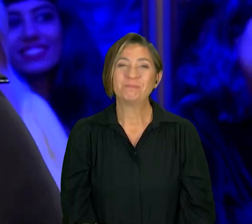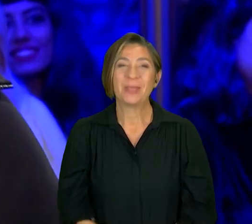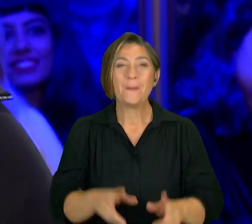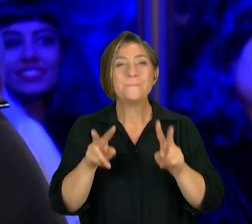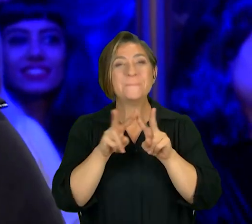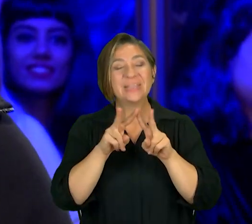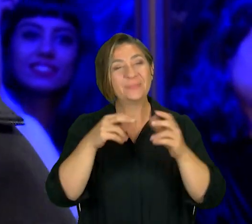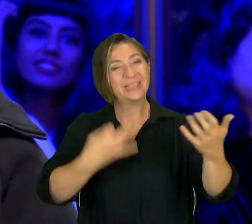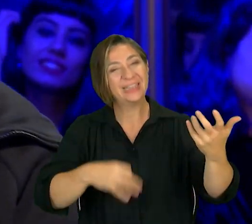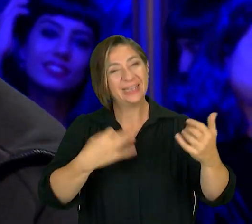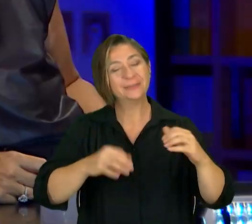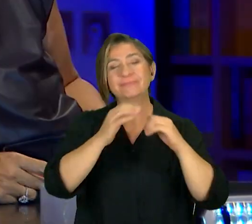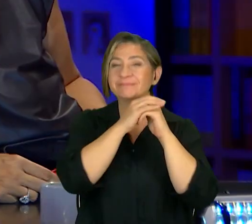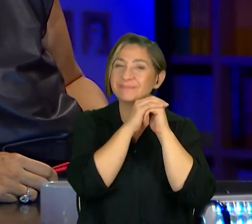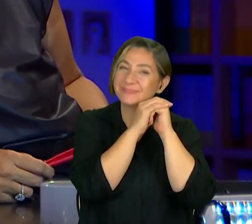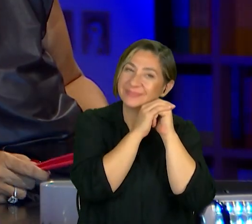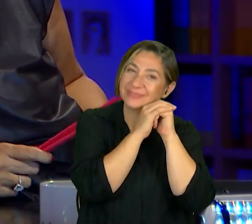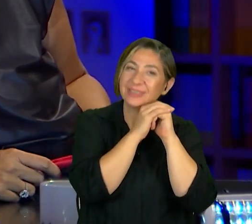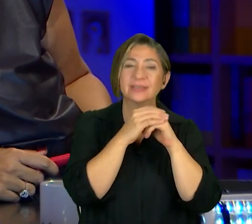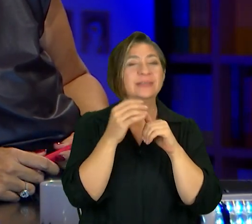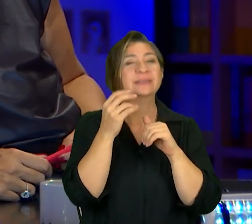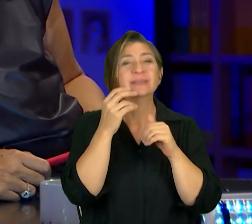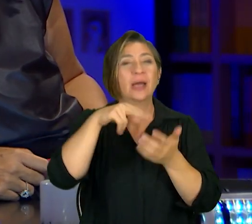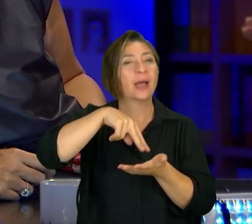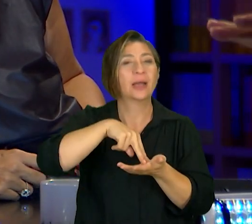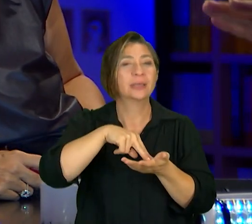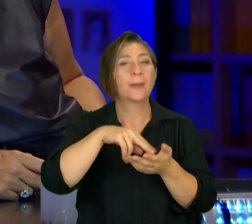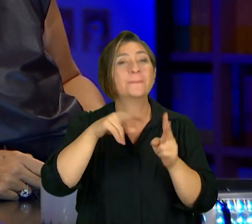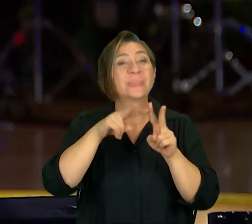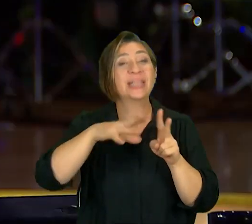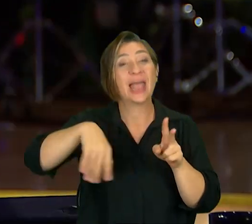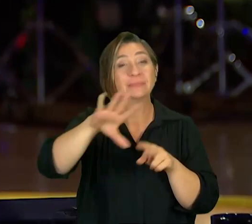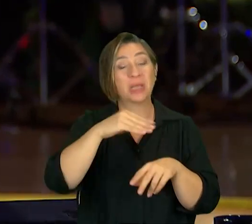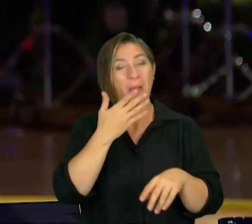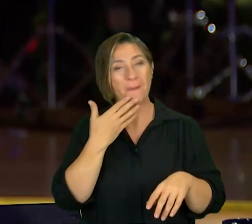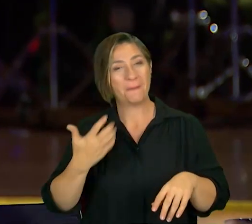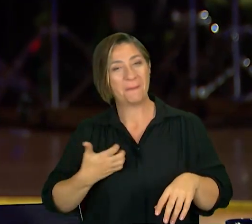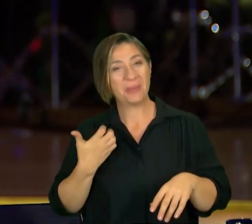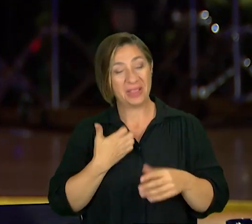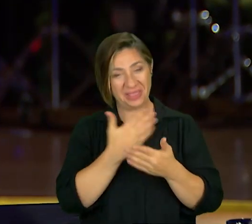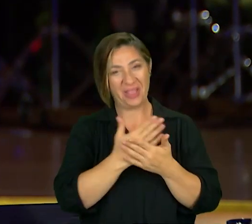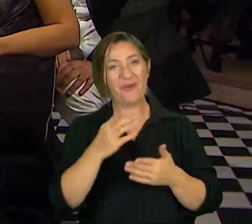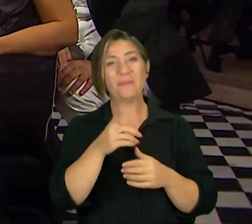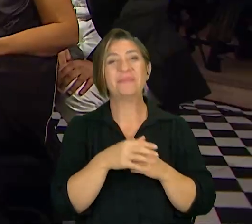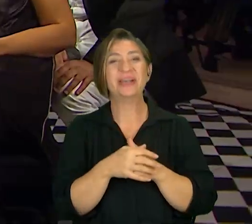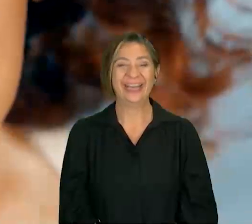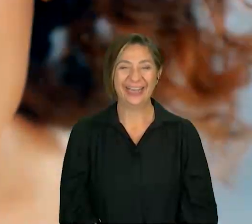Metin gitarına dayandı. Sahnede de öyle ayakta kaldı. Metin dışındaki herkes çok karizmatik. Devam.